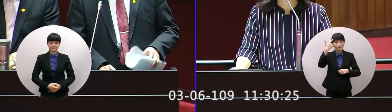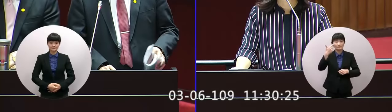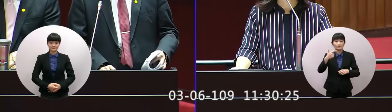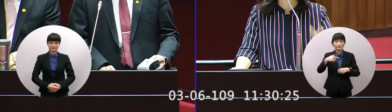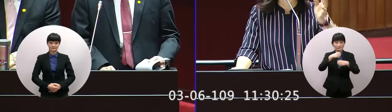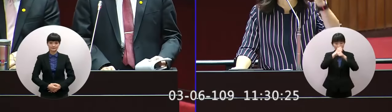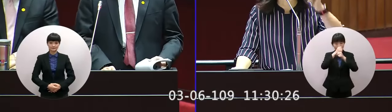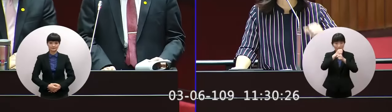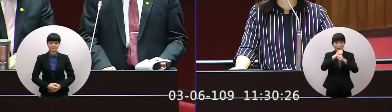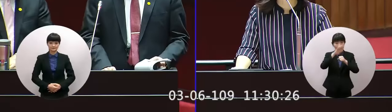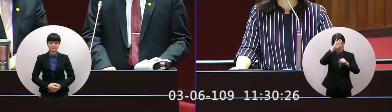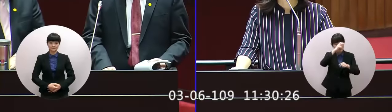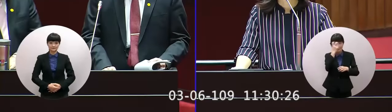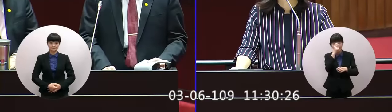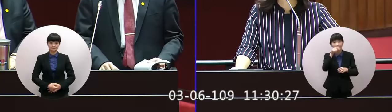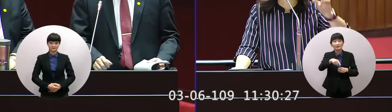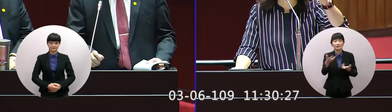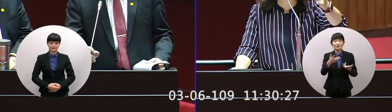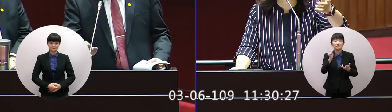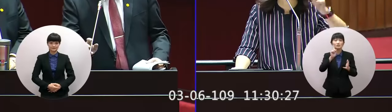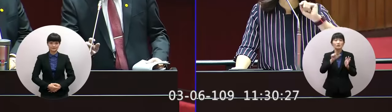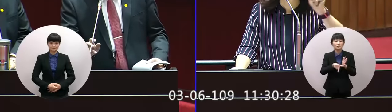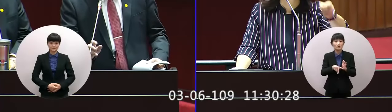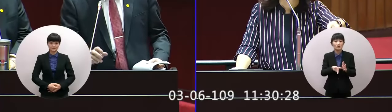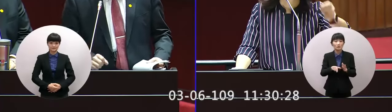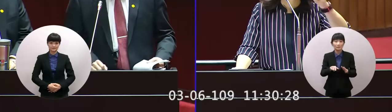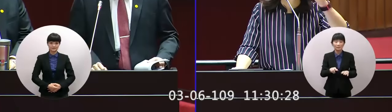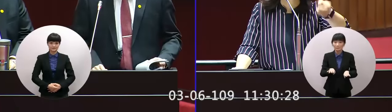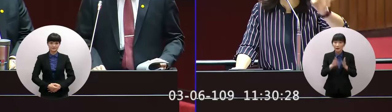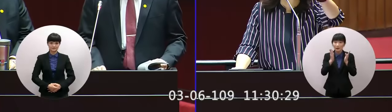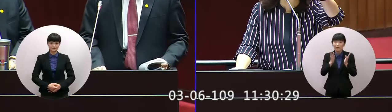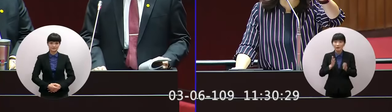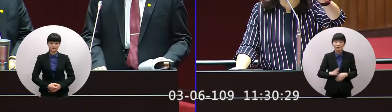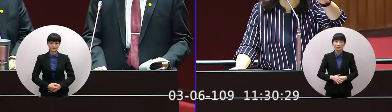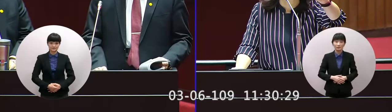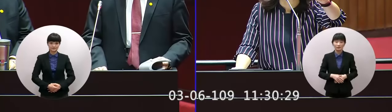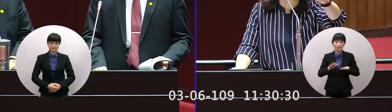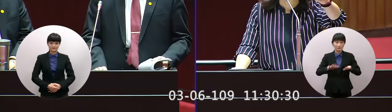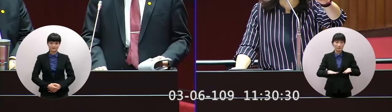来？快筛，因为我们现在要